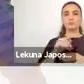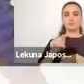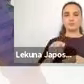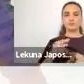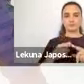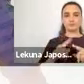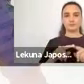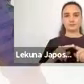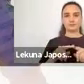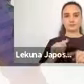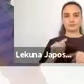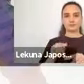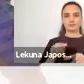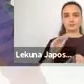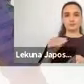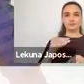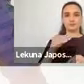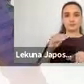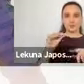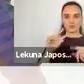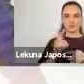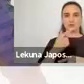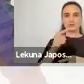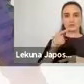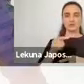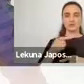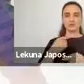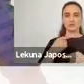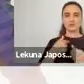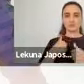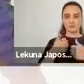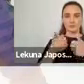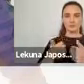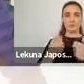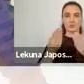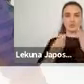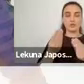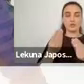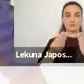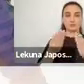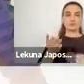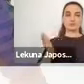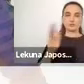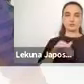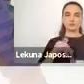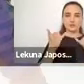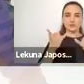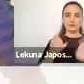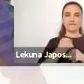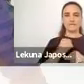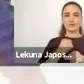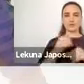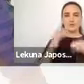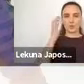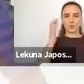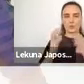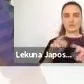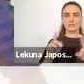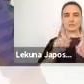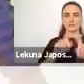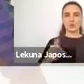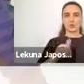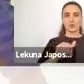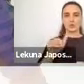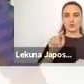არ ბაძლევ, მაშინ ისევ წაძღოლით ვთამაშობთ, რომ დაუშვათ, მოდი ახლა გავაკეთოთ ლომი ისეთი, როგორიც